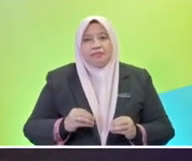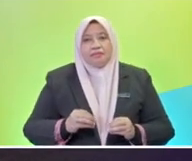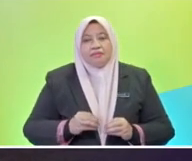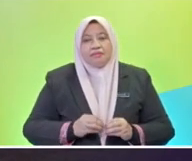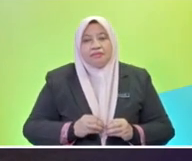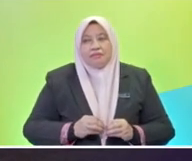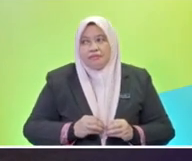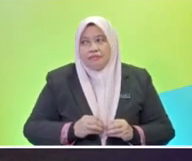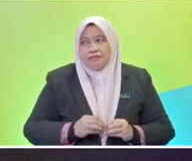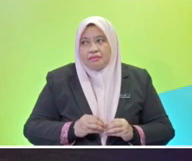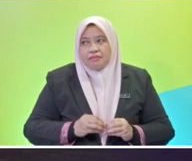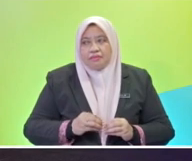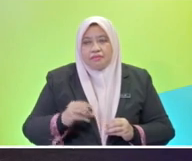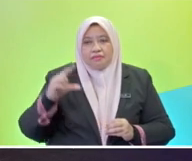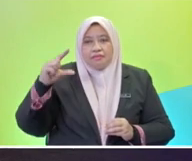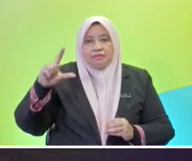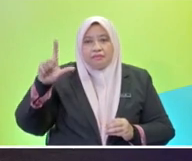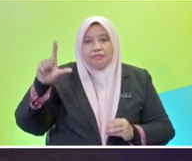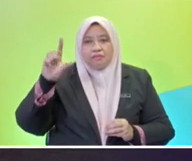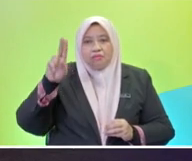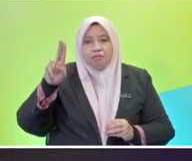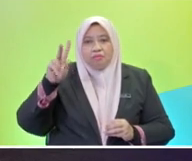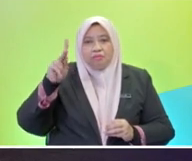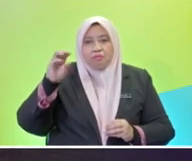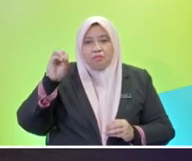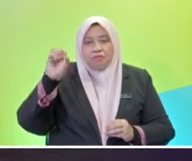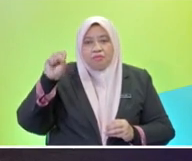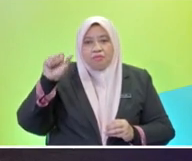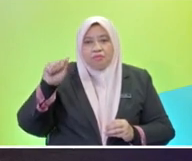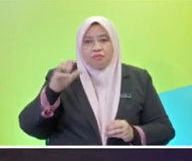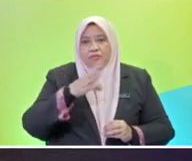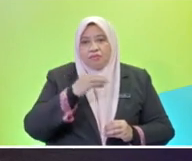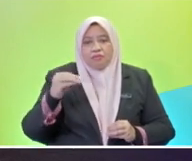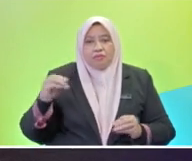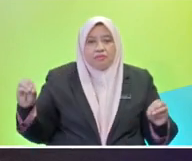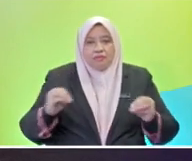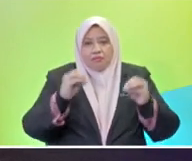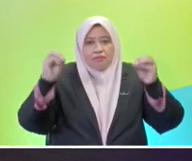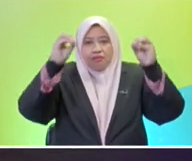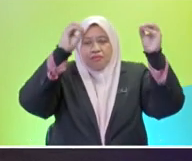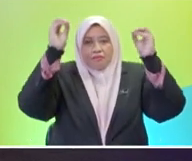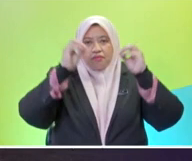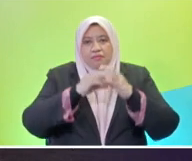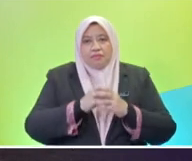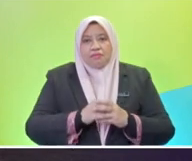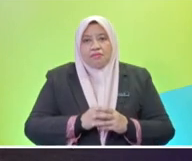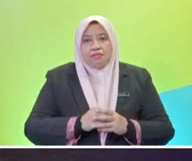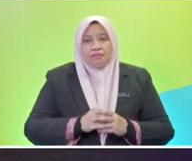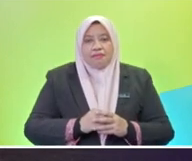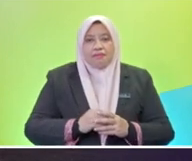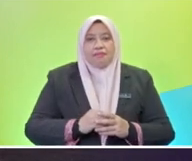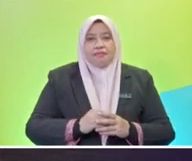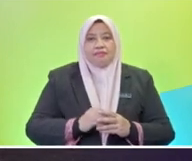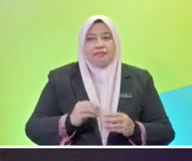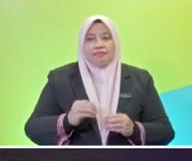tau. Okey. Glukosa. Glukosa. Dan gas oksigen. Oh, ni panjang cikgu. Panjang.